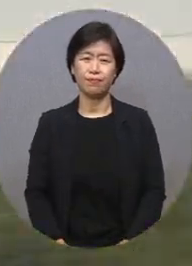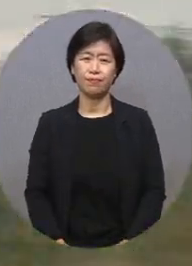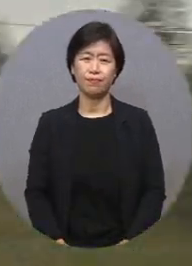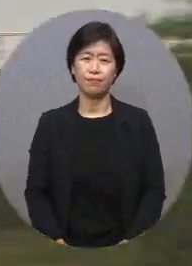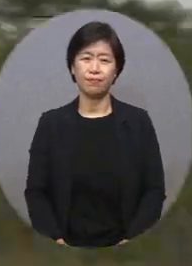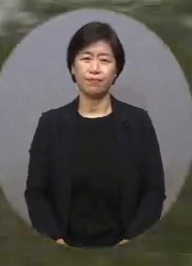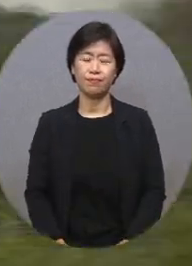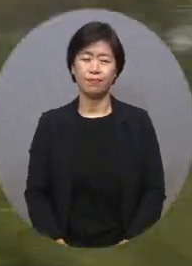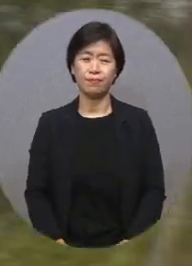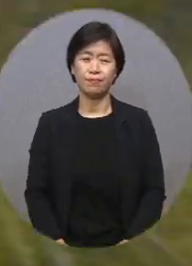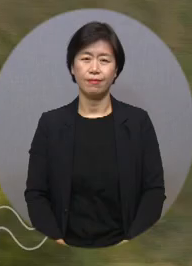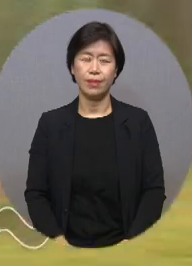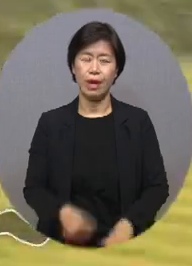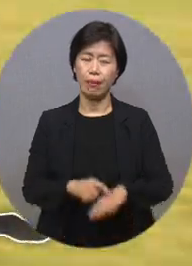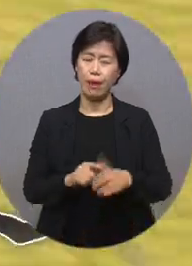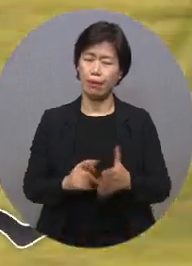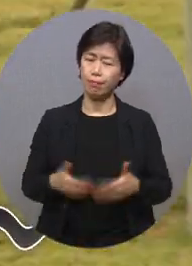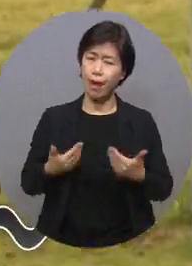아, 이 급하게 되네.